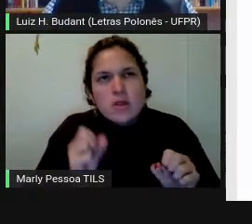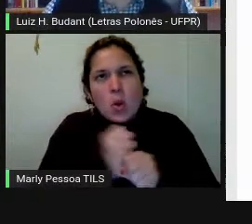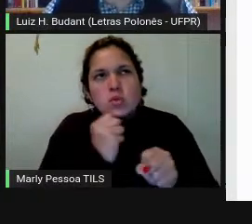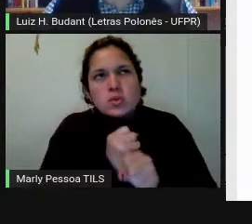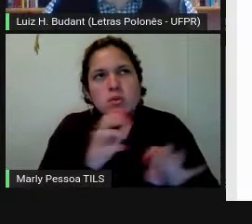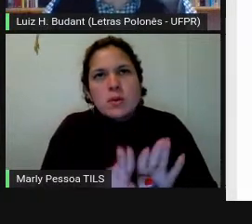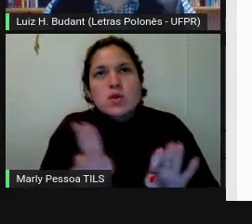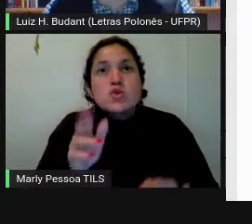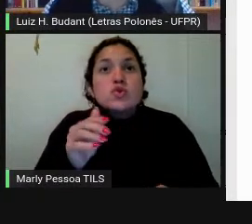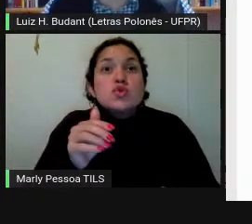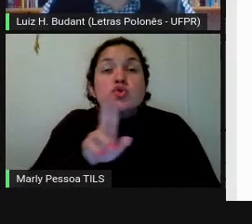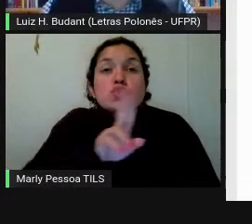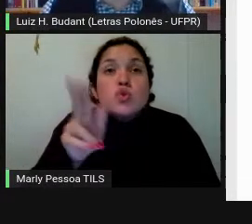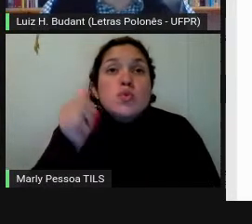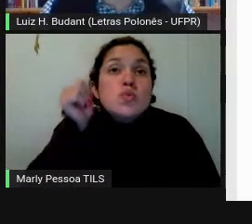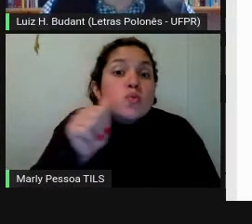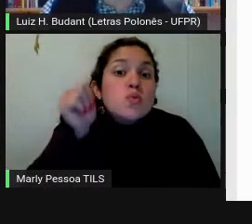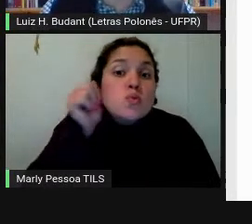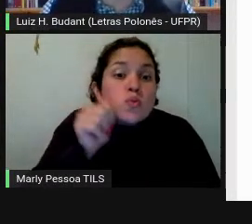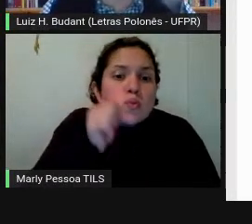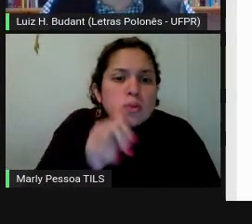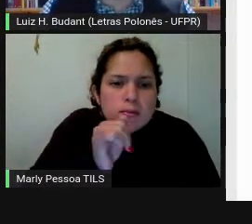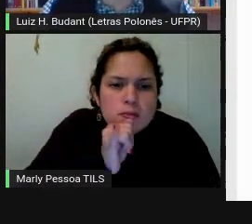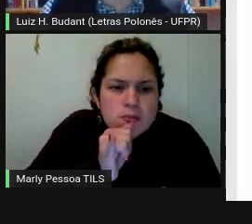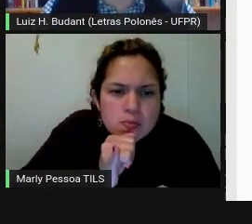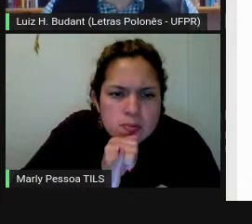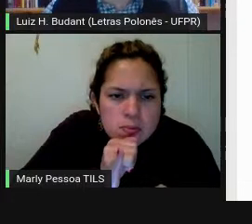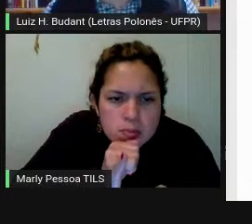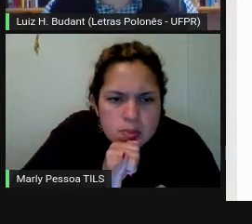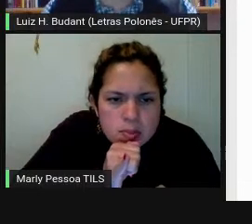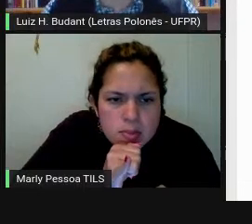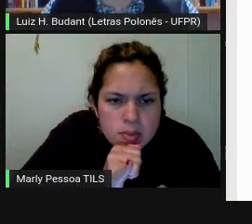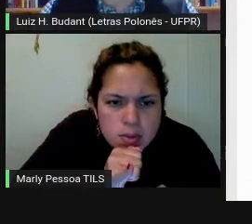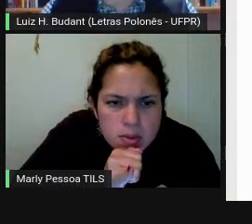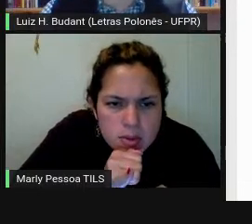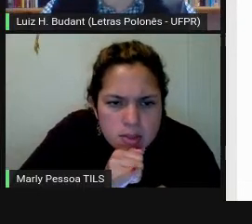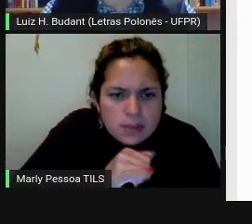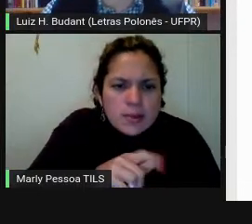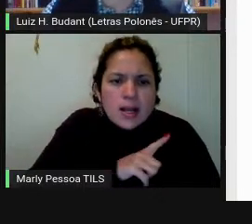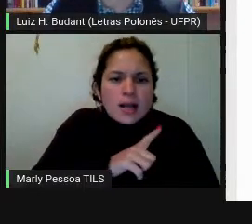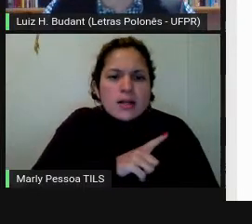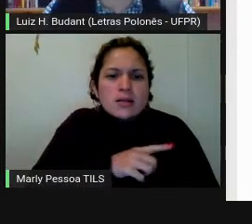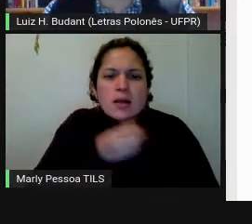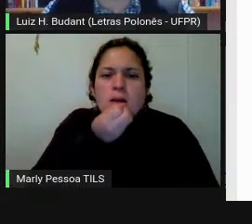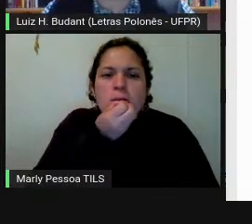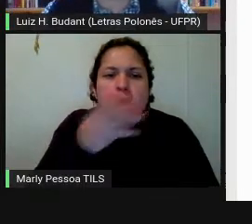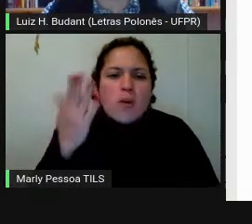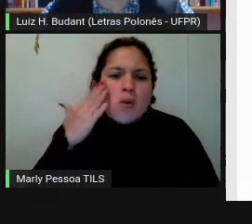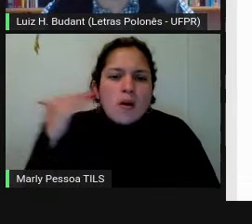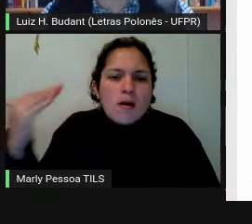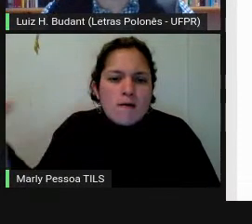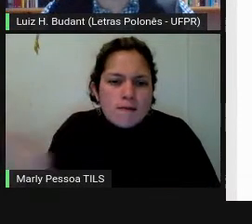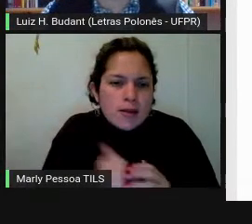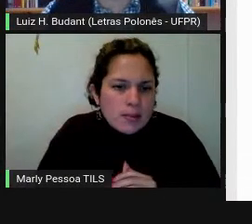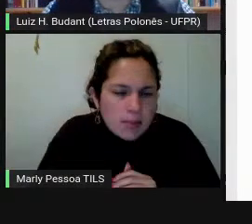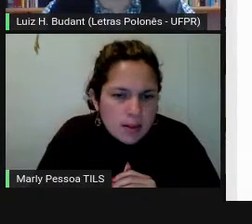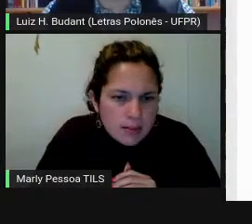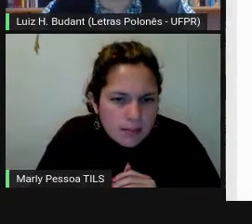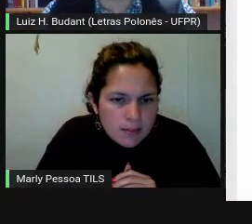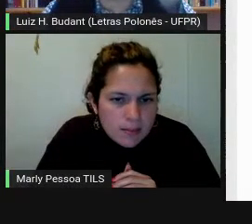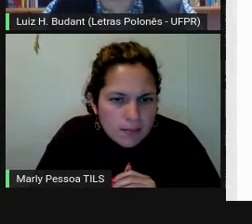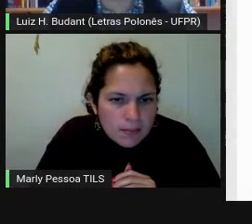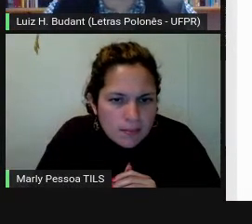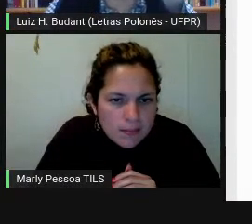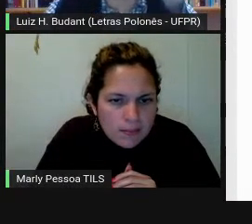ali Dobra, Sława, que significa algo como que ela tenha a boa fama. I wraz z rozwojem